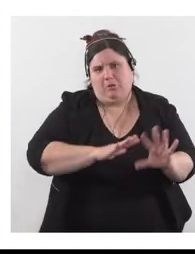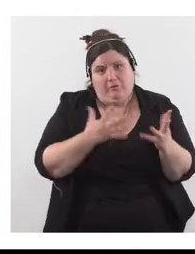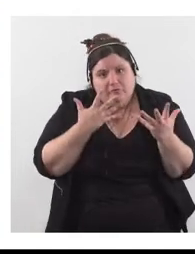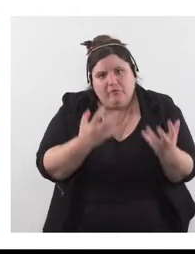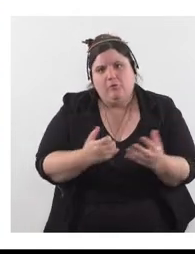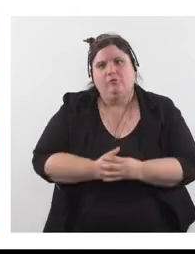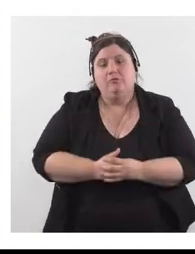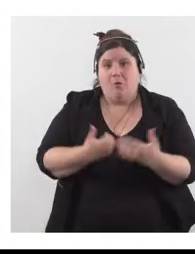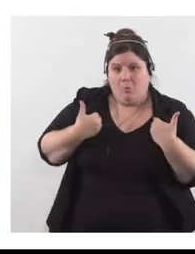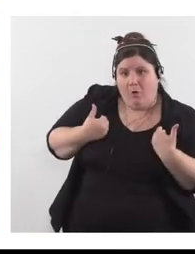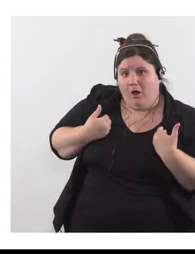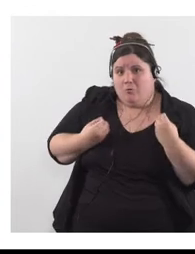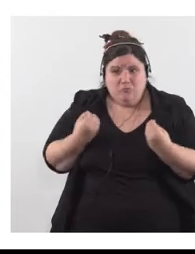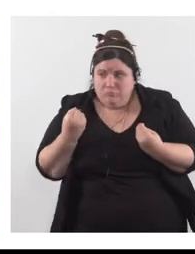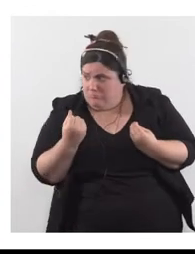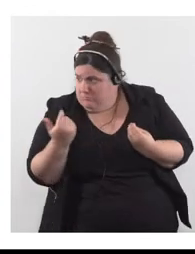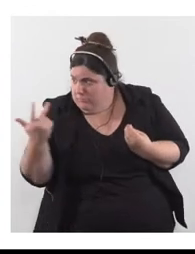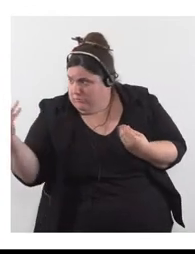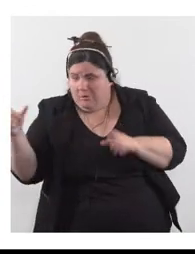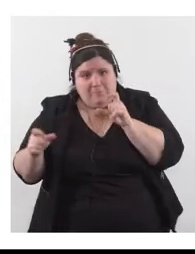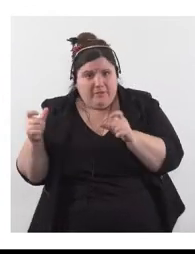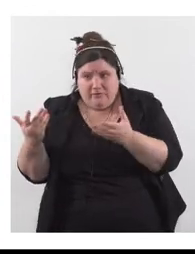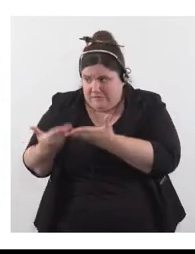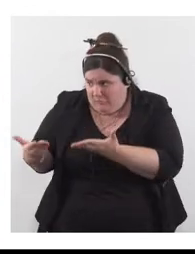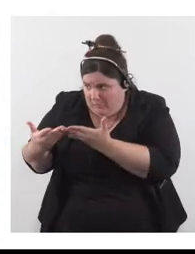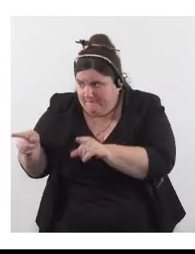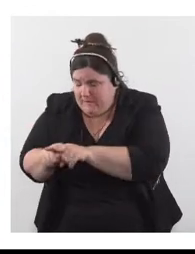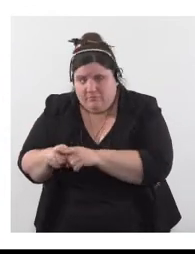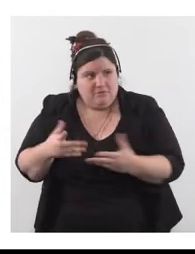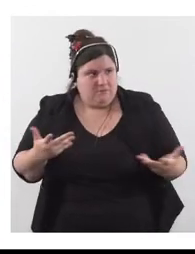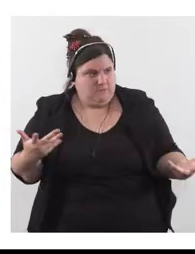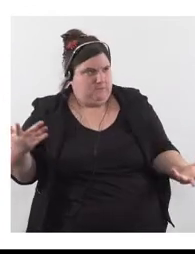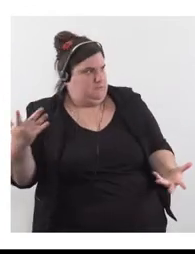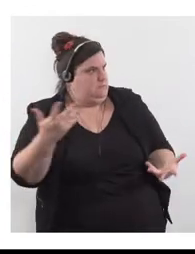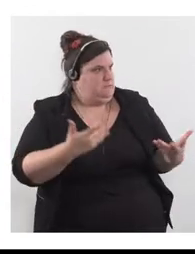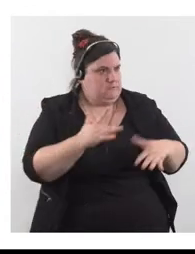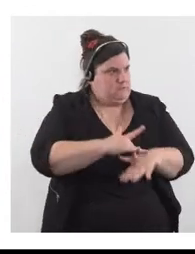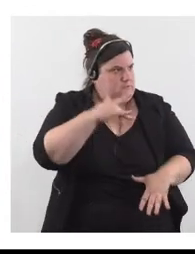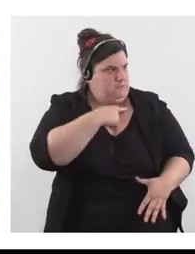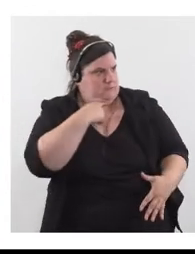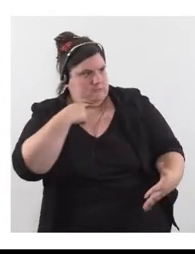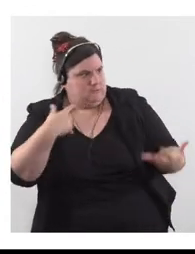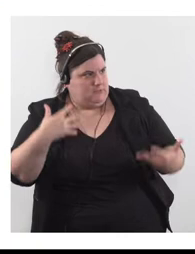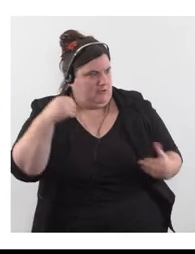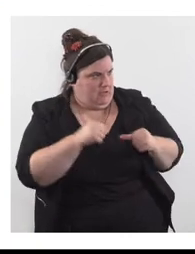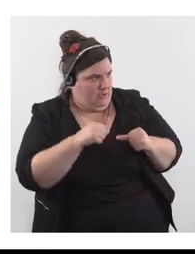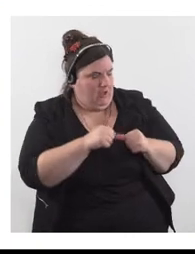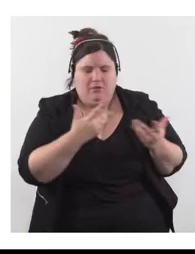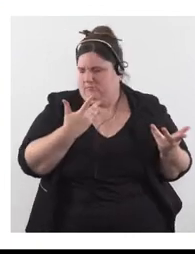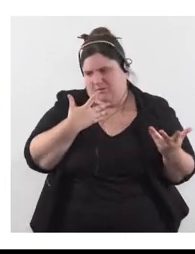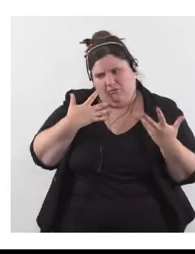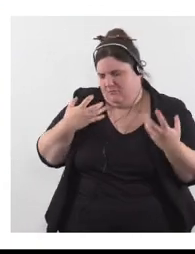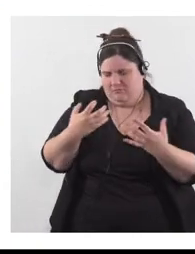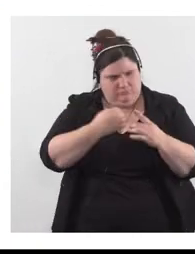Pour moi-même ou d'autres personnes qui pourraient être dans la même posture de vulnérabilité. C'est pourquoi je suis allée